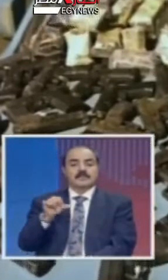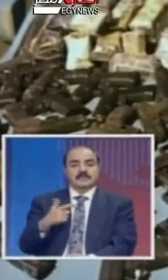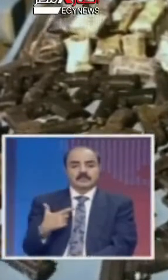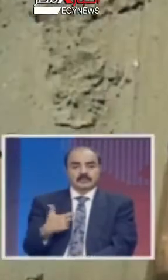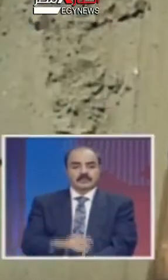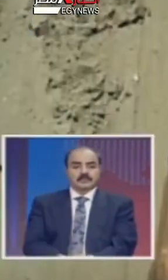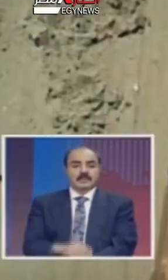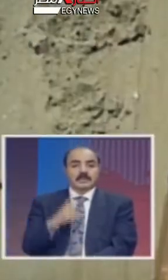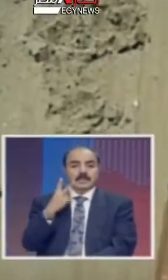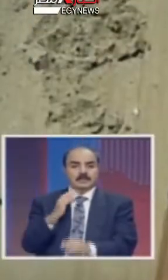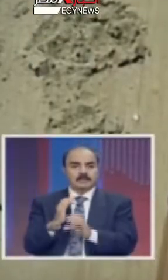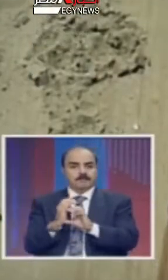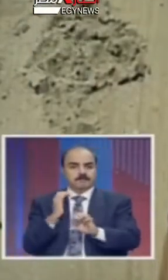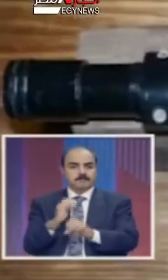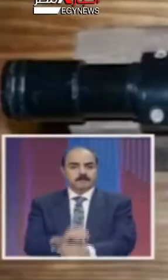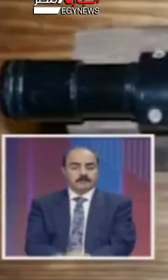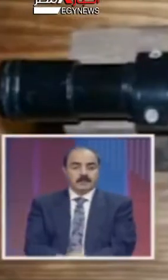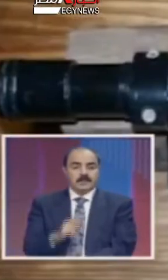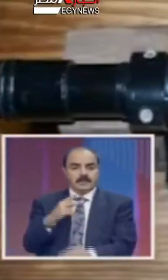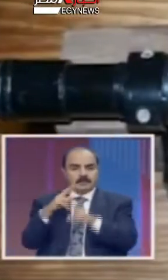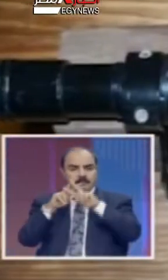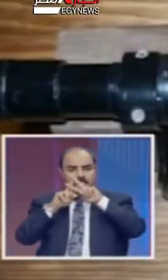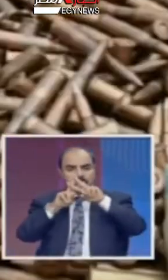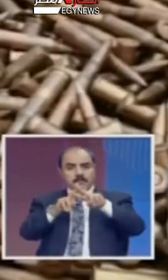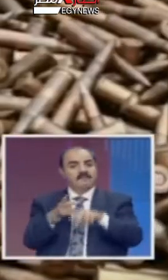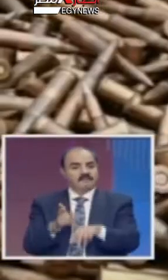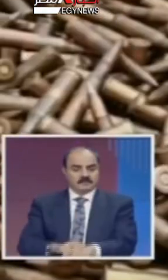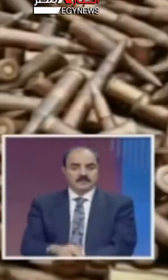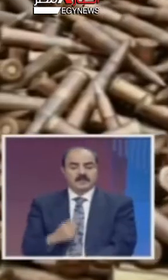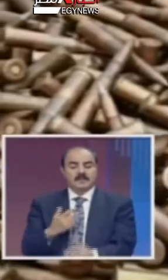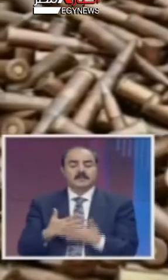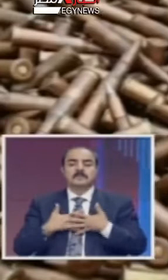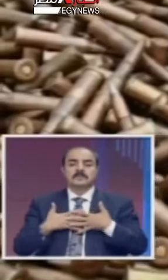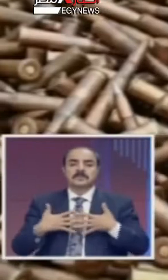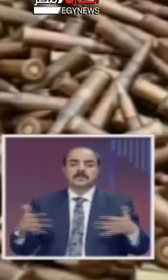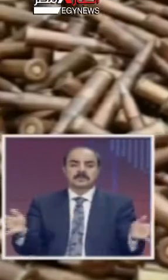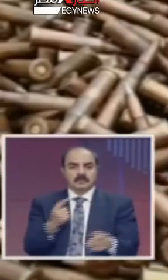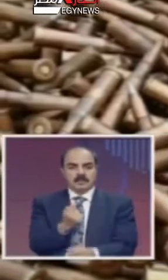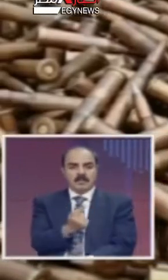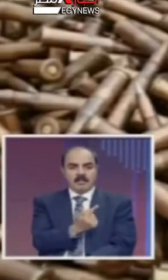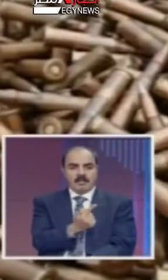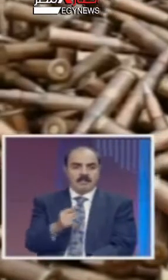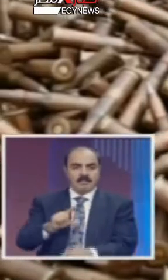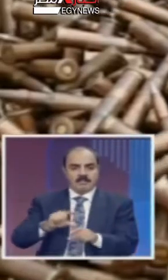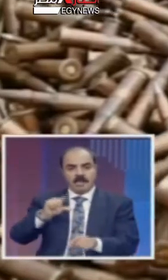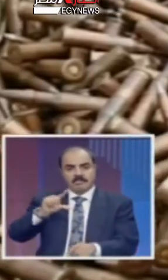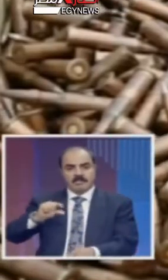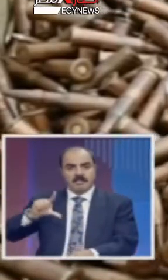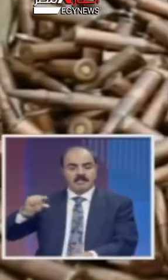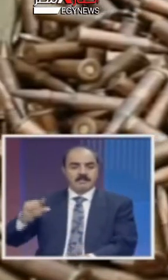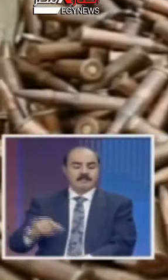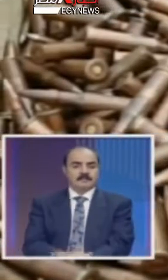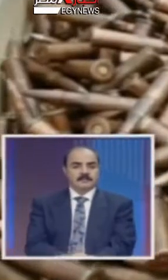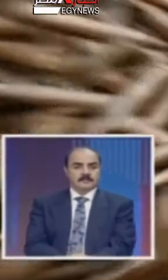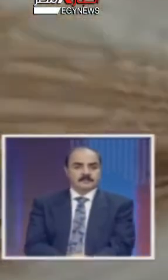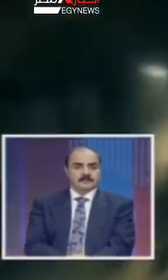مسدس، دانتان مدفع، تلسكوب قناصة، وكميات كبيرة من الطلقات مختلفة الأعيرة.